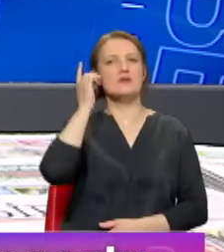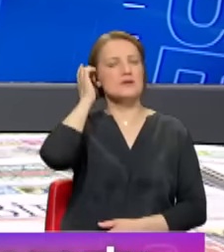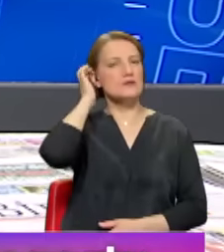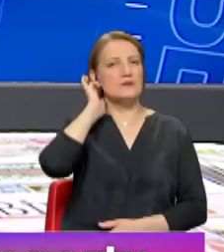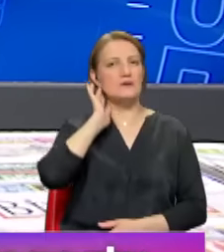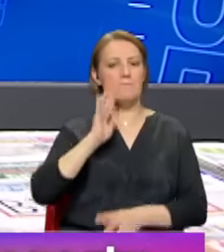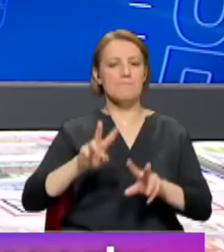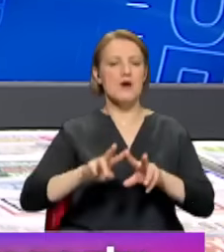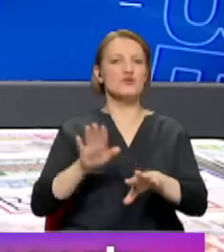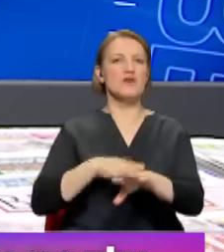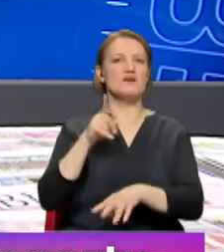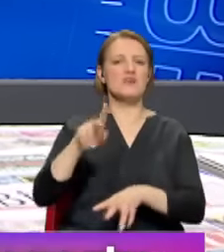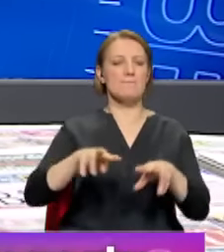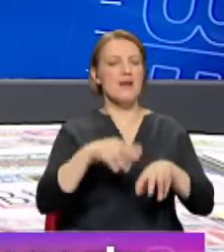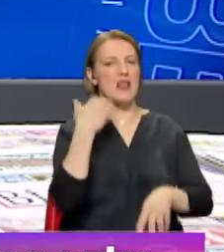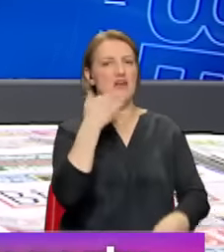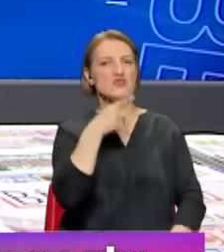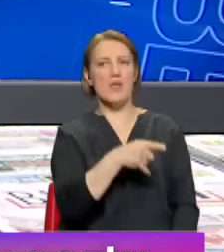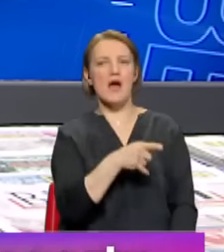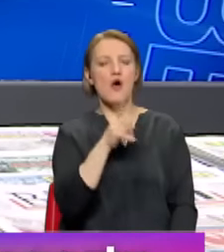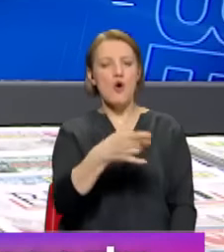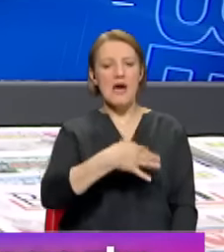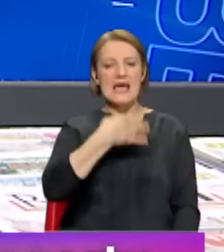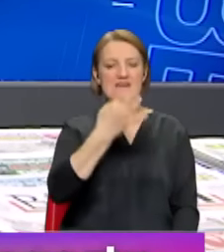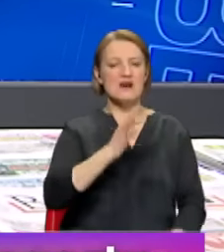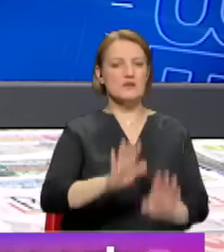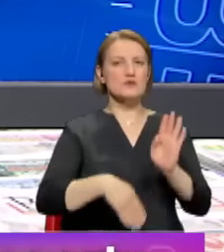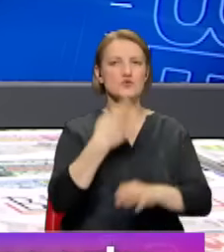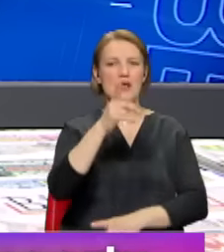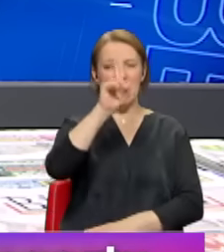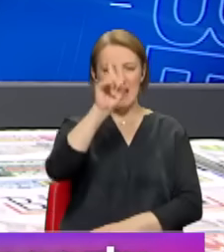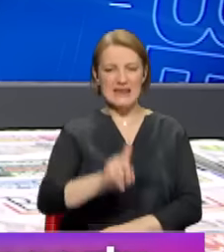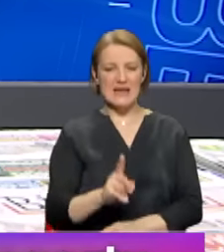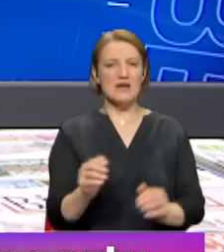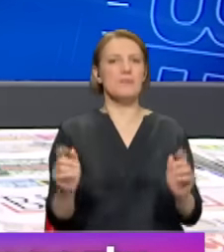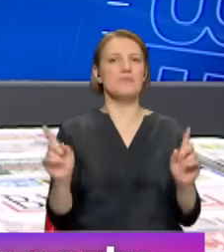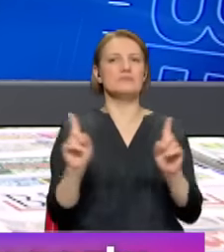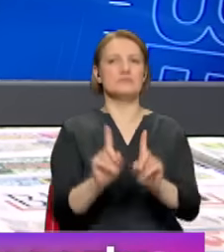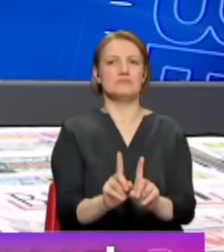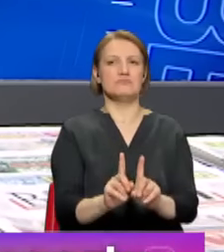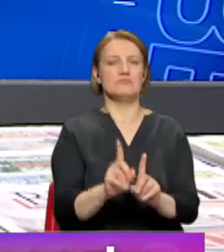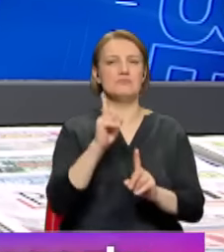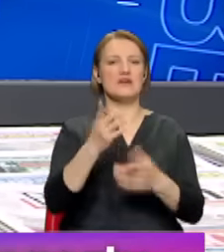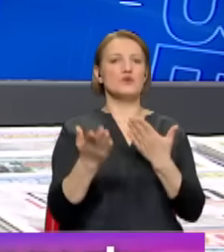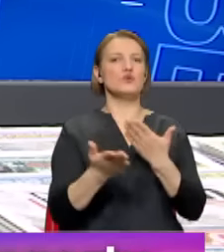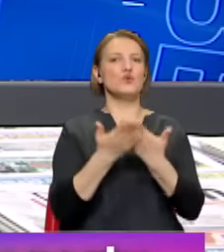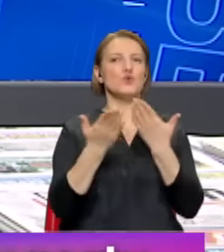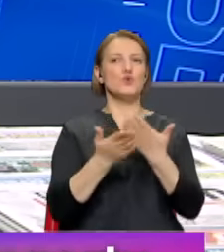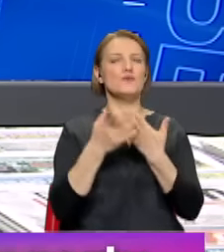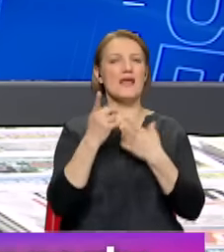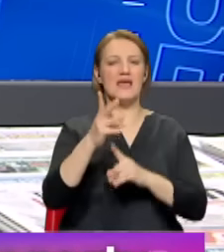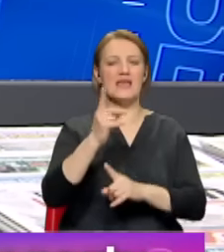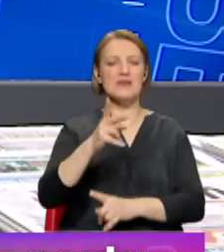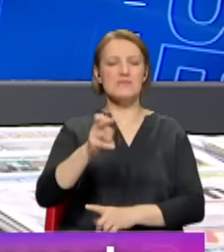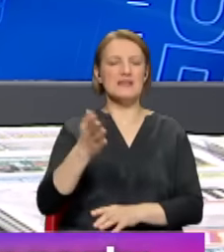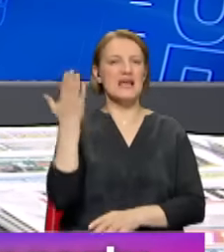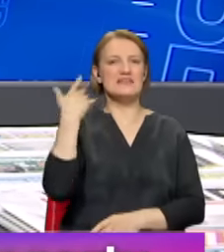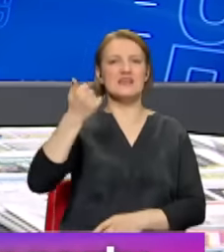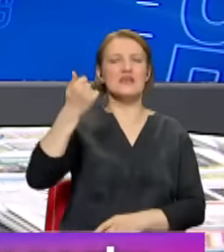Mansur Yavaş'a Meral Akşener. O ifadesinden sonra ilk kez yan yana geldiler. Bir düğünde İyi Parti'nin